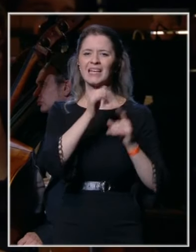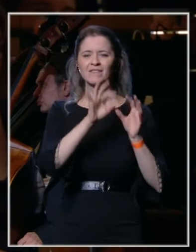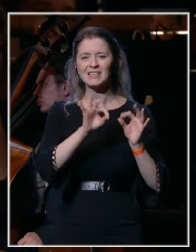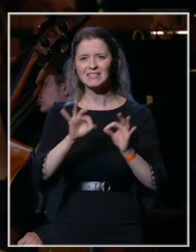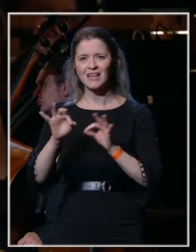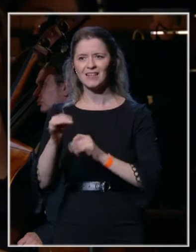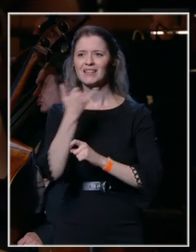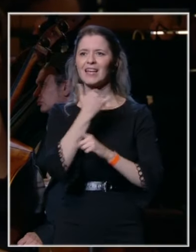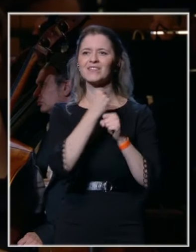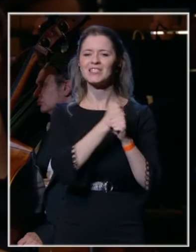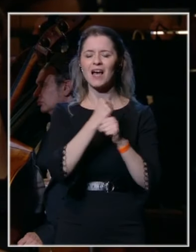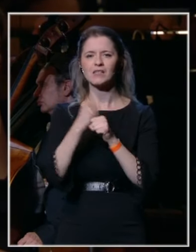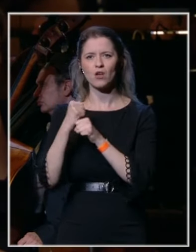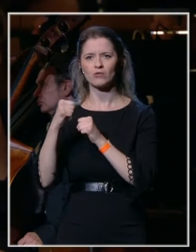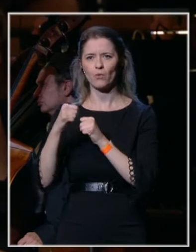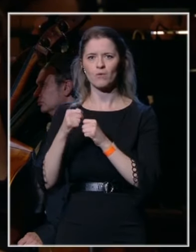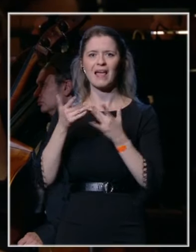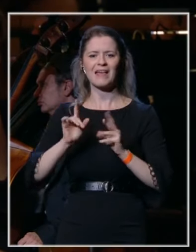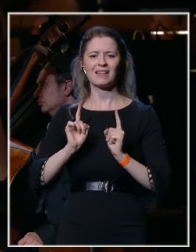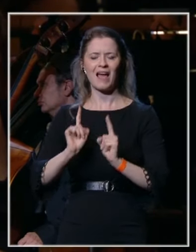évszázadok helytállásában jut érvényre.